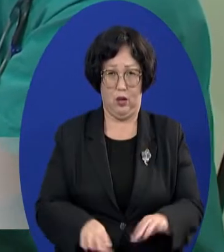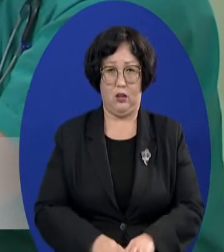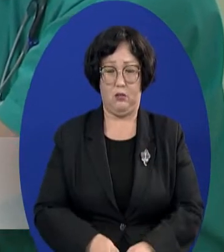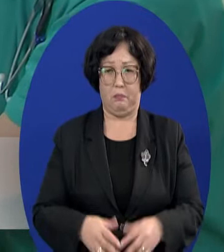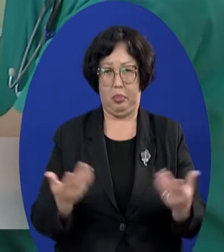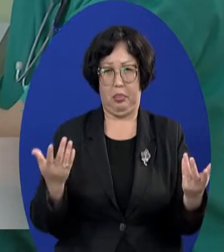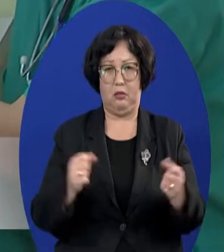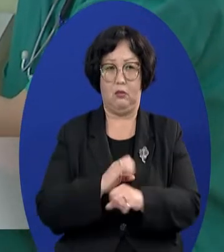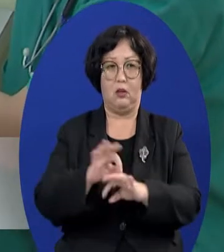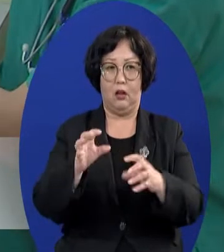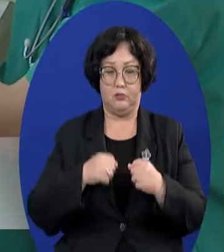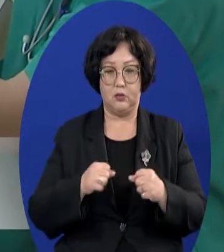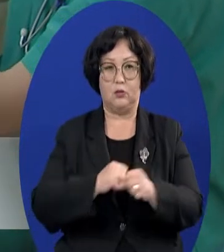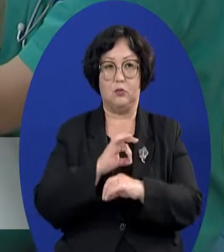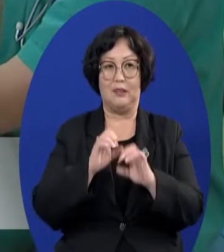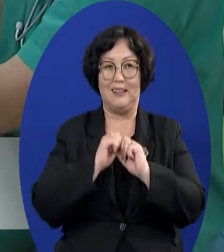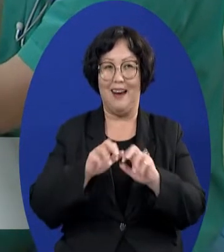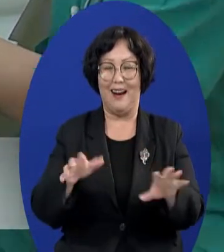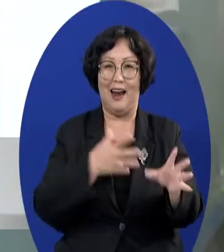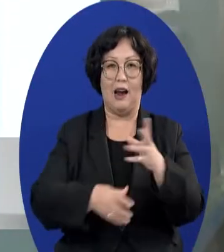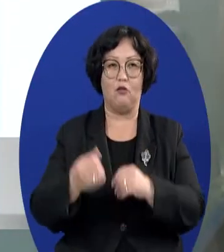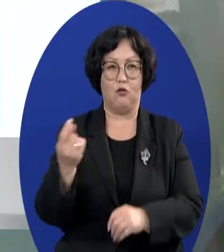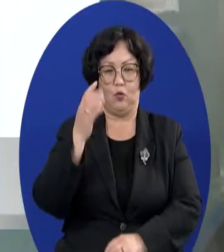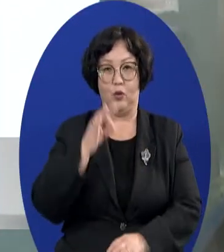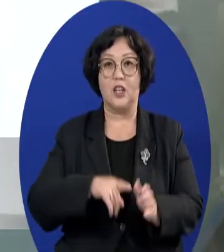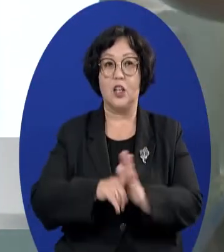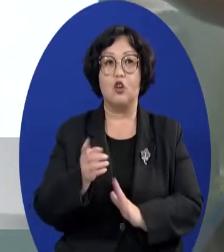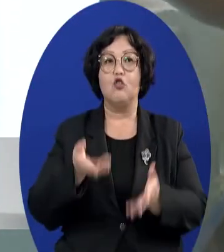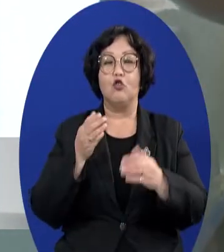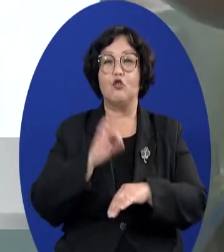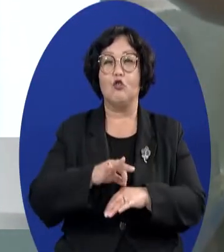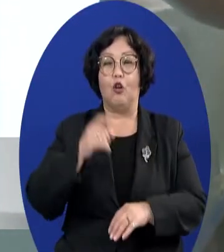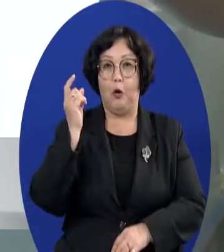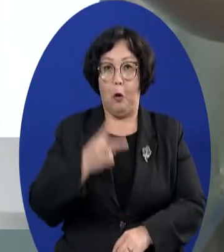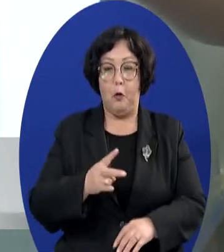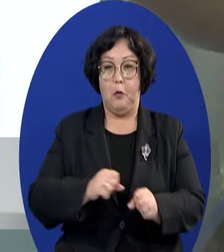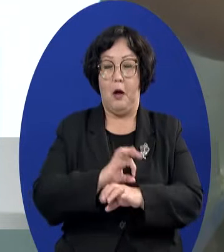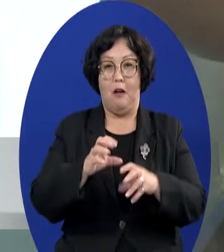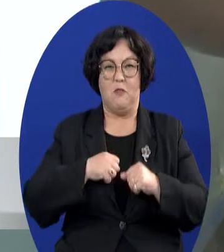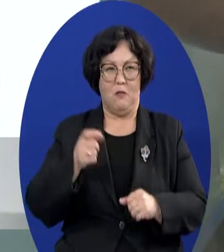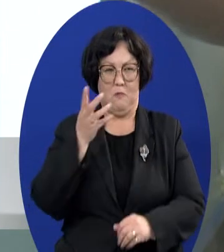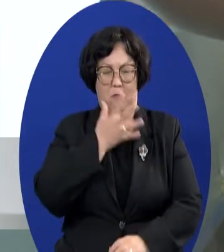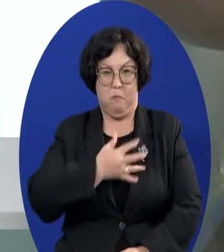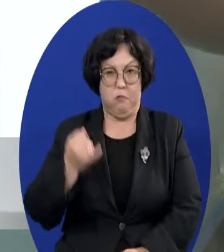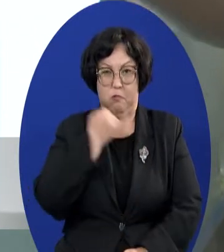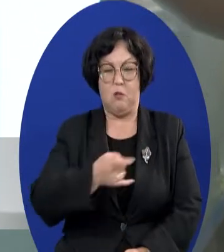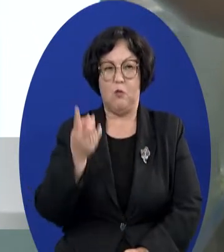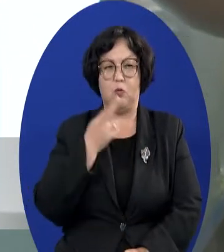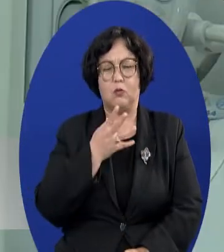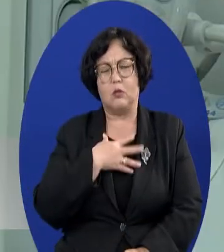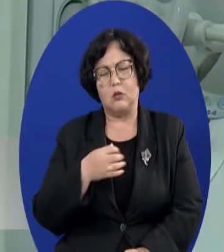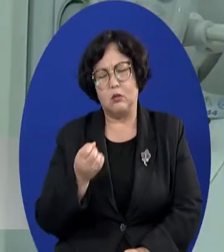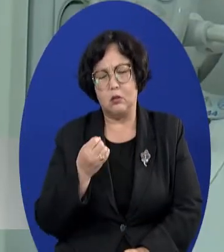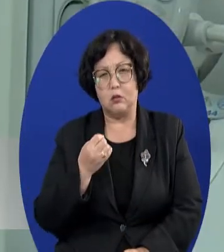Коронавирусын мутац хувилбар тархах болон халдварлах чадвар өндөр. Эхний удаа хөнгөн байдлаар өвчилсэн бол дахин халдвар авахдаа илүү хүндээр өвдөж зовирхтэй байгаа